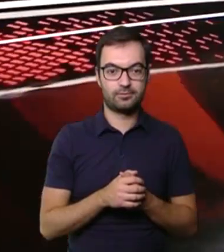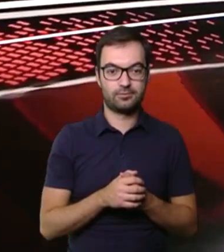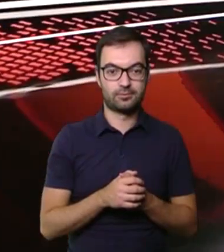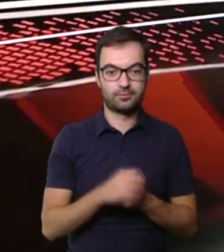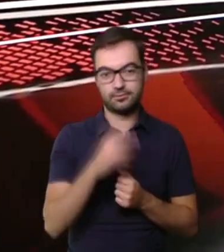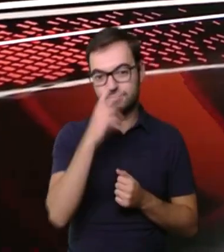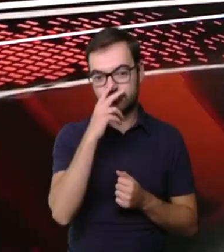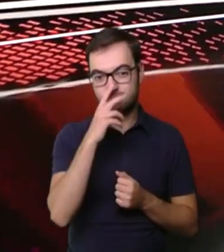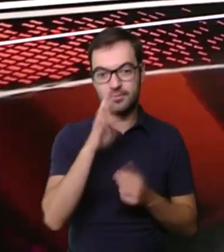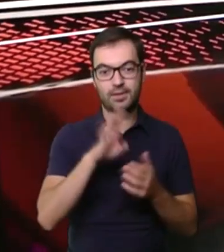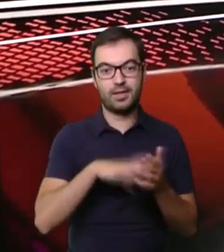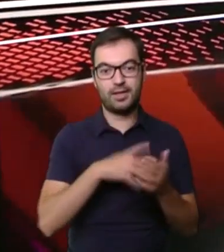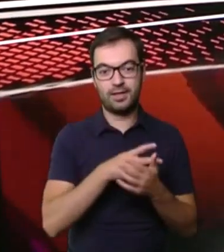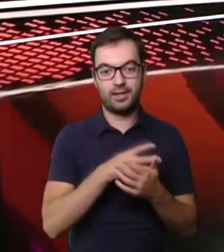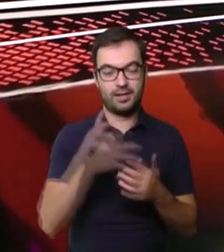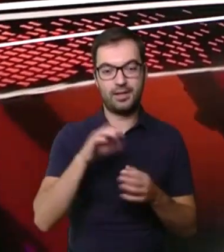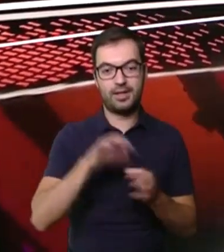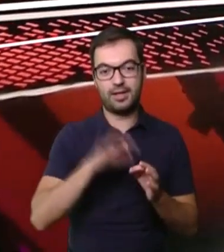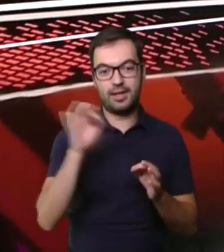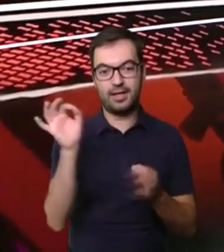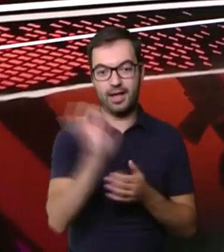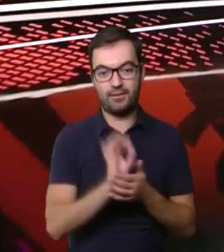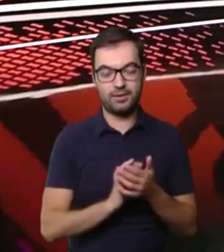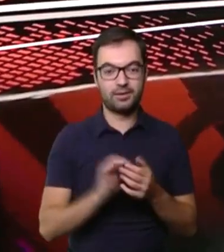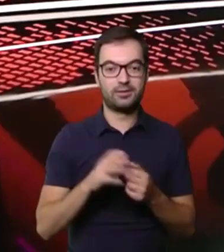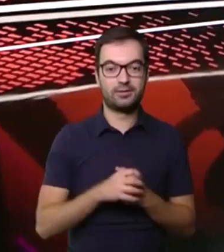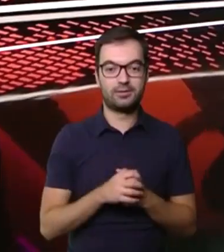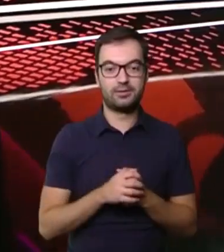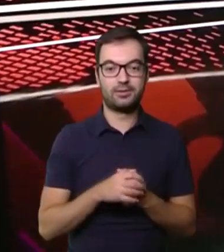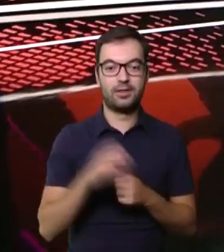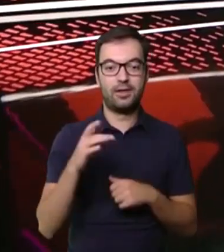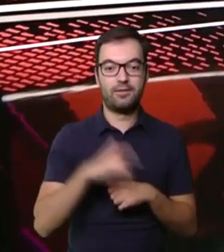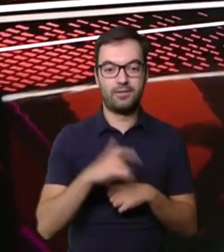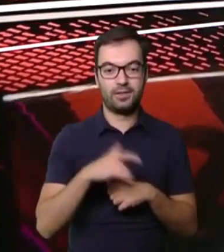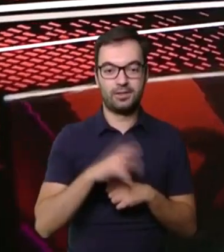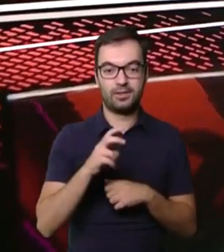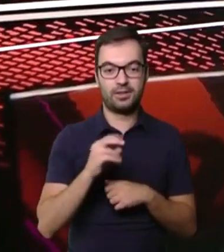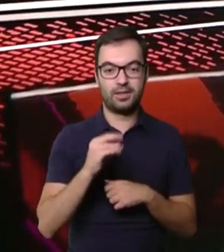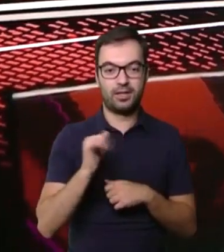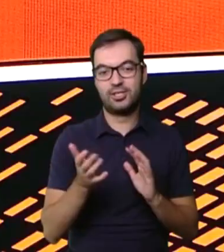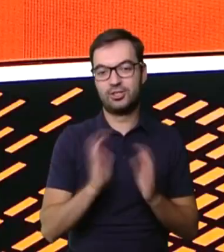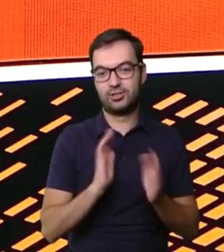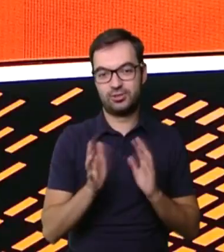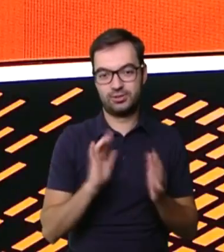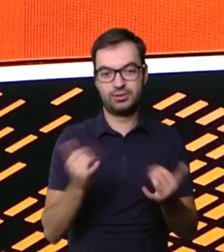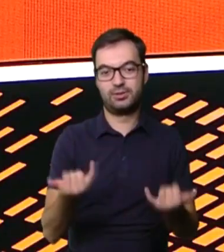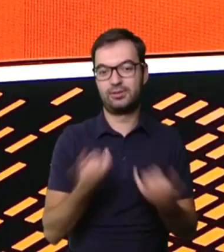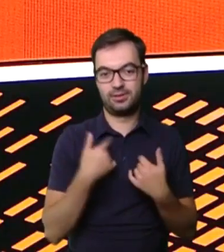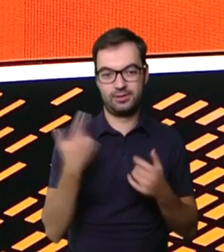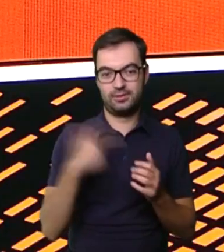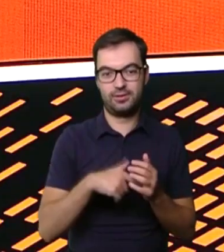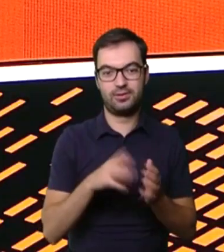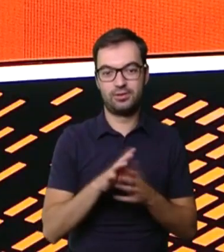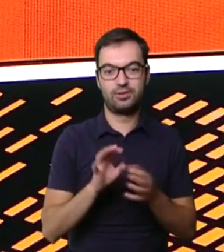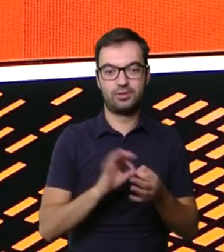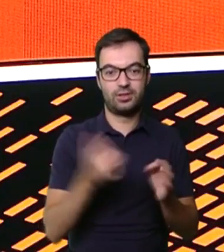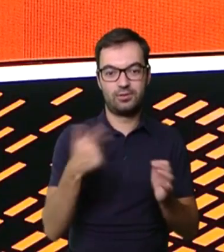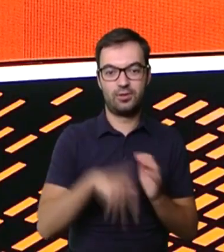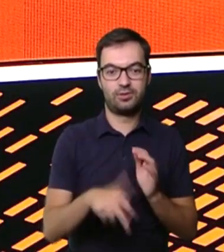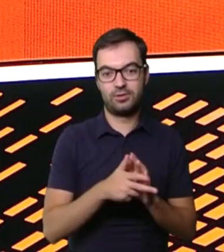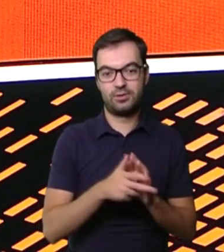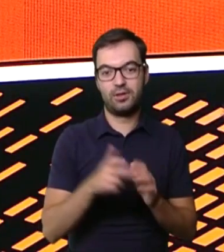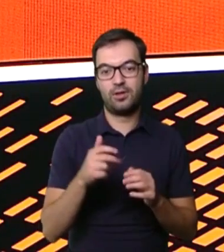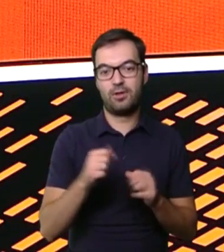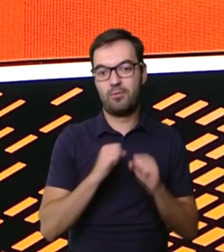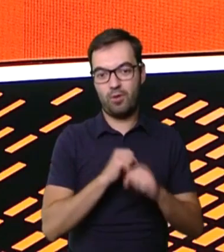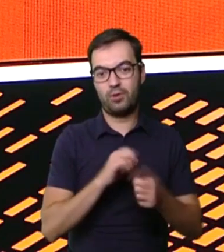zerknęli na grafikę, jaką przygotowaliśmy. To są wyniki Vitala Heinena z tej 3,5. 2014 złoto, 2018 bronią,